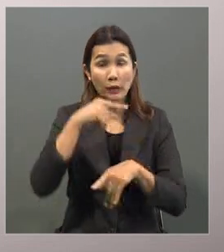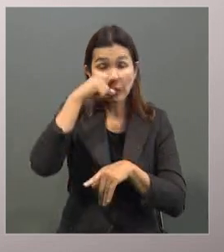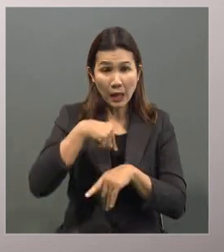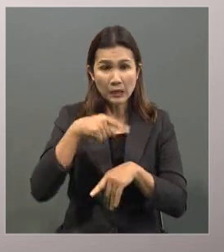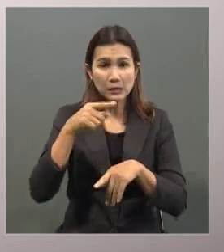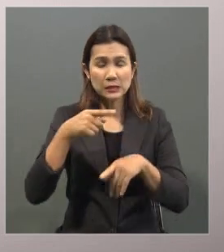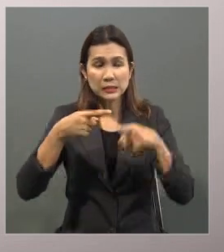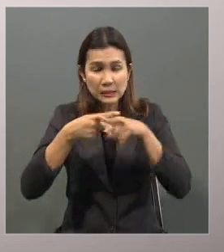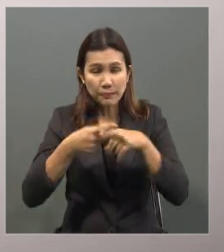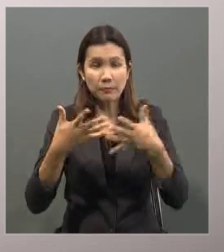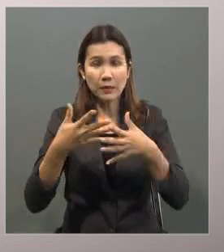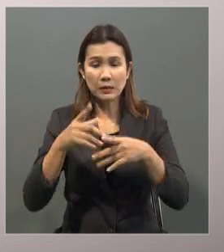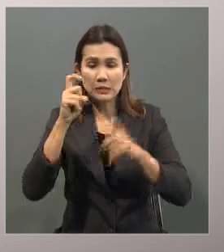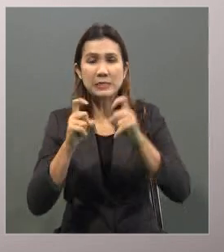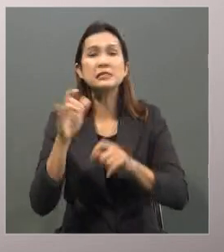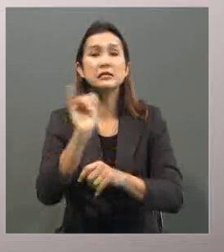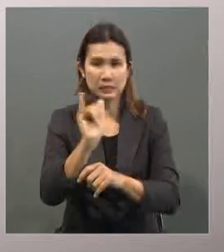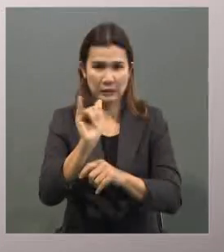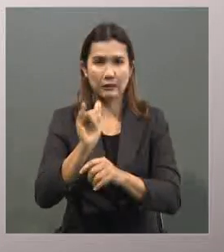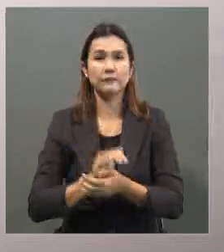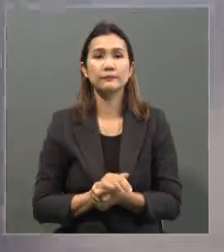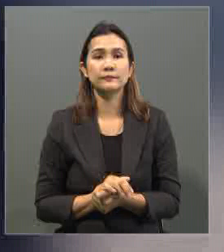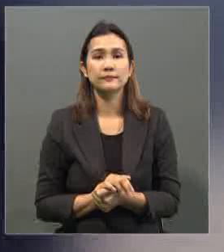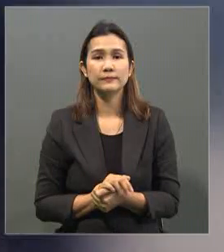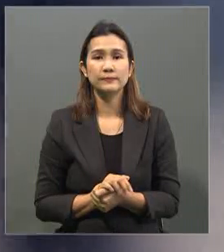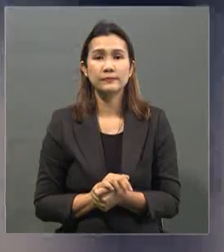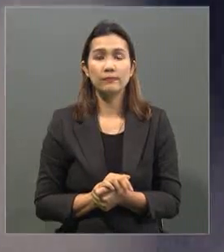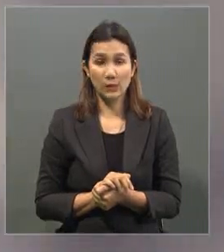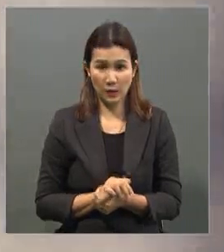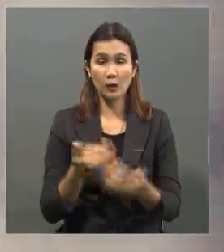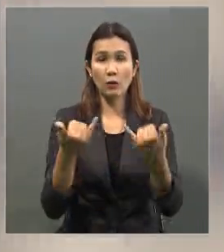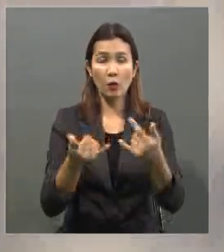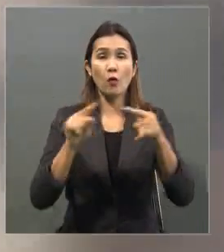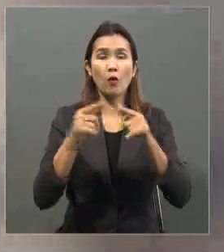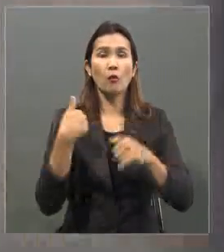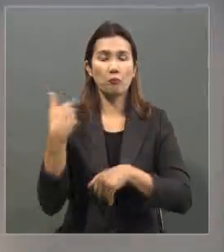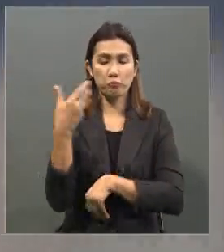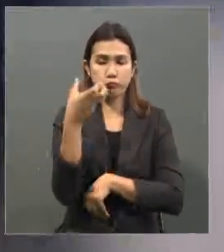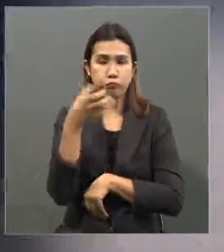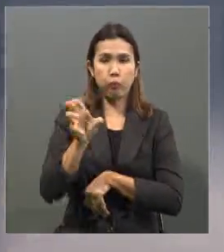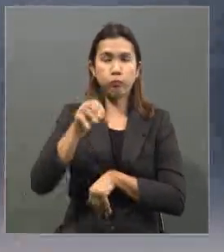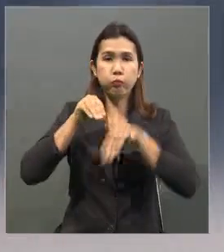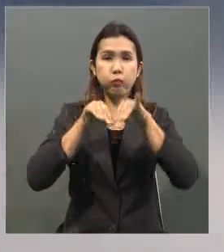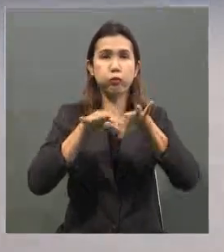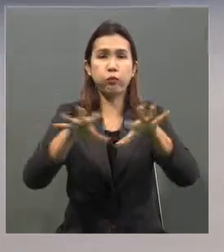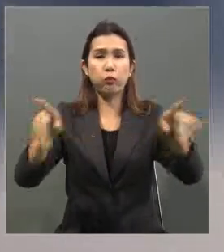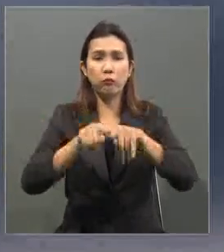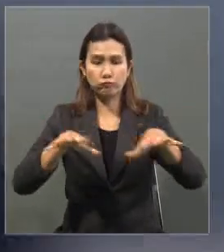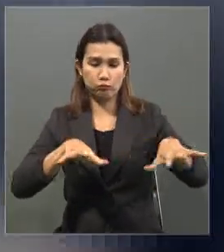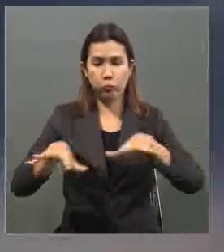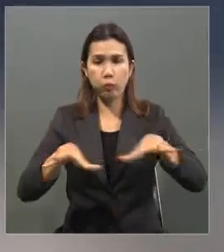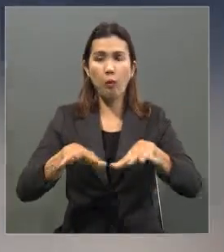ชีวิตจากเหตุการณ์ดังกล่าวครับในโลกออนไลน์ครับมีการแชร์ภาพเหตุแผ่นดินไหวใน